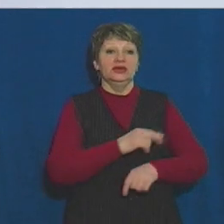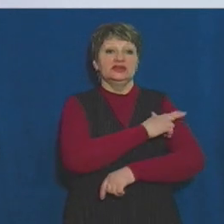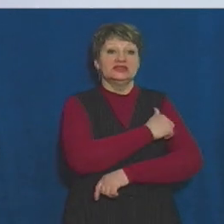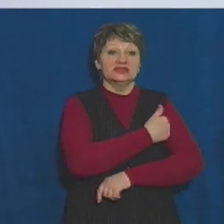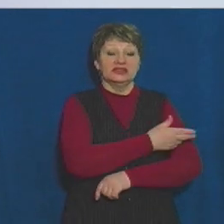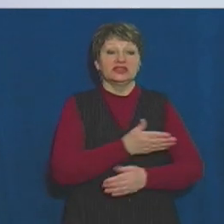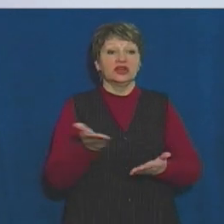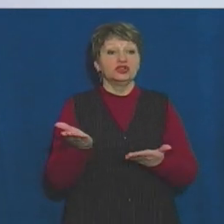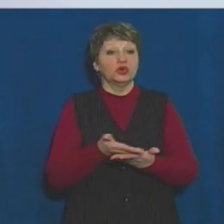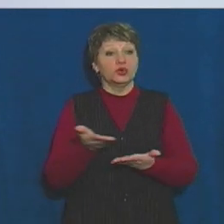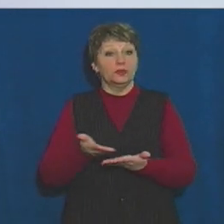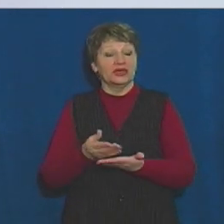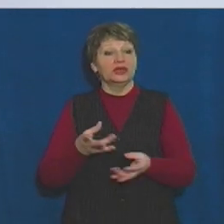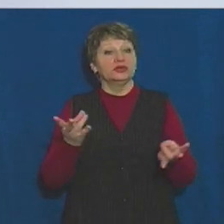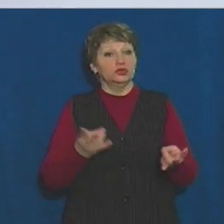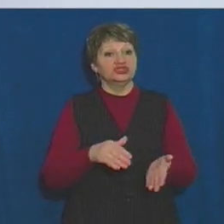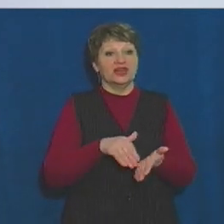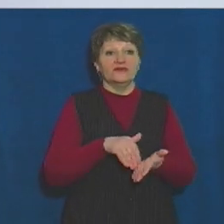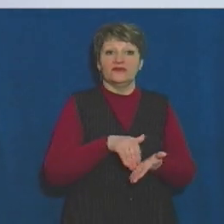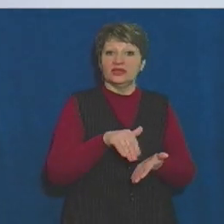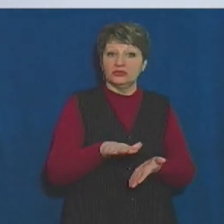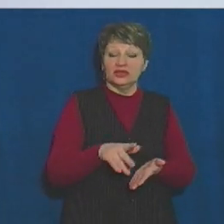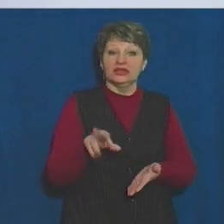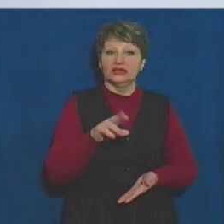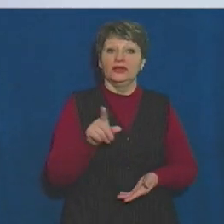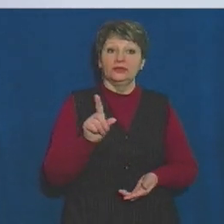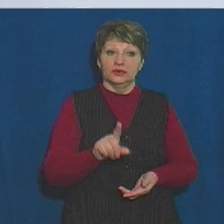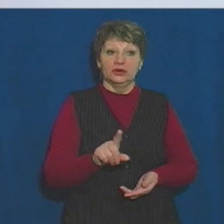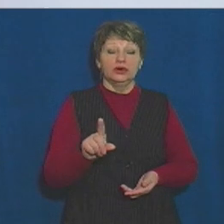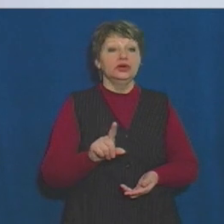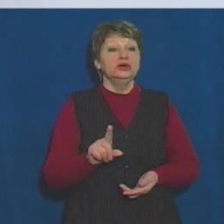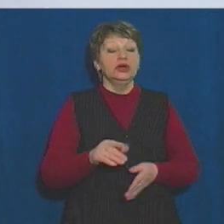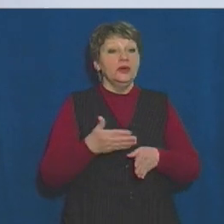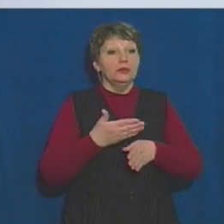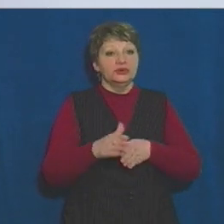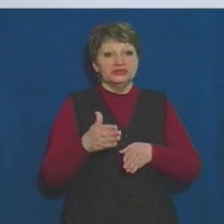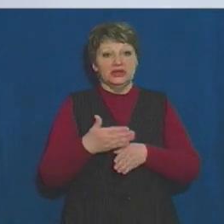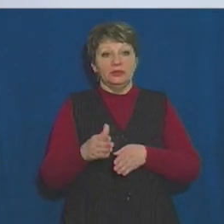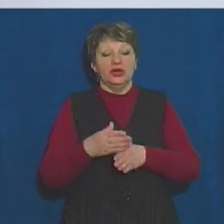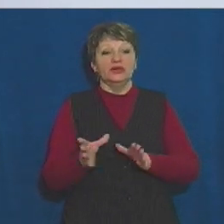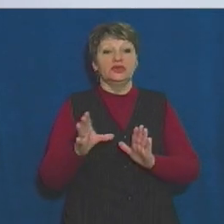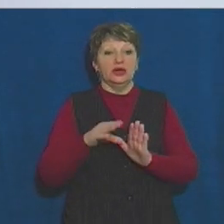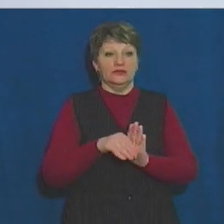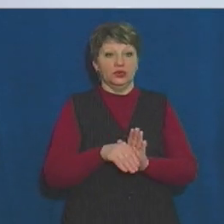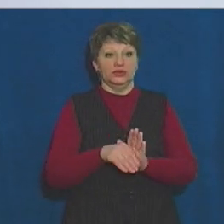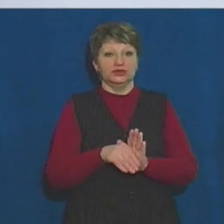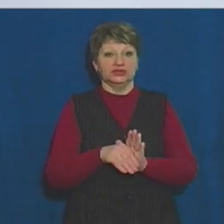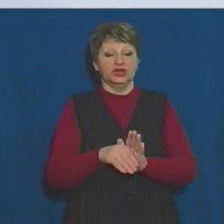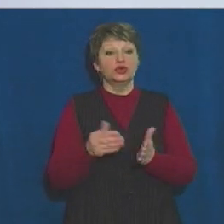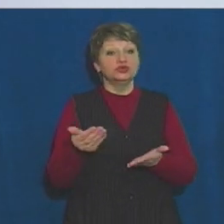них потрібно було відмовитись для того, щонайменше, для того, щоб поступово вводячи